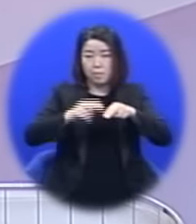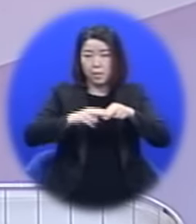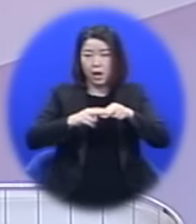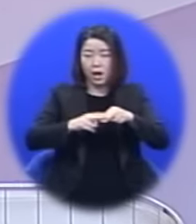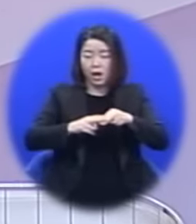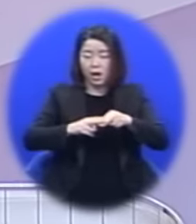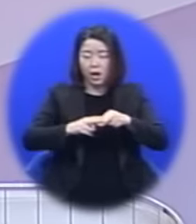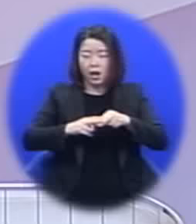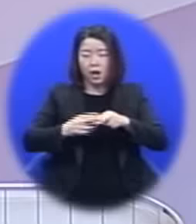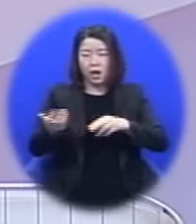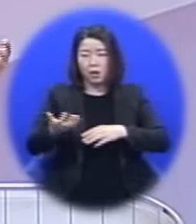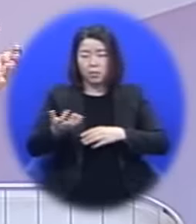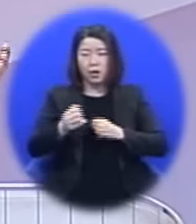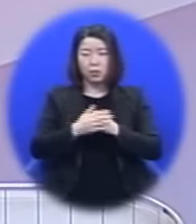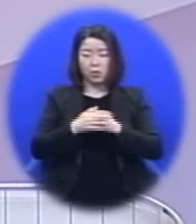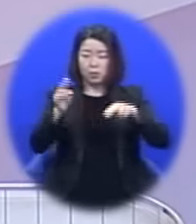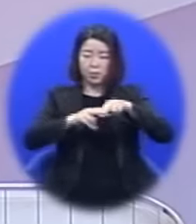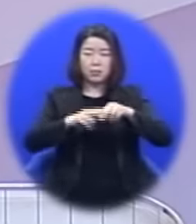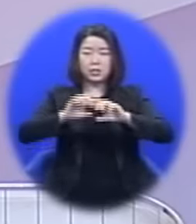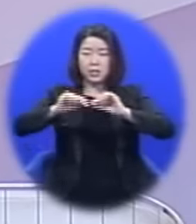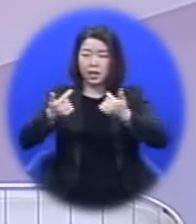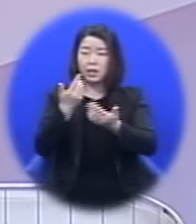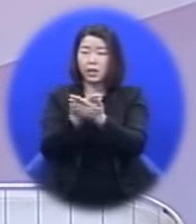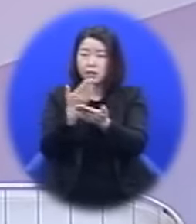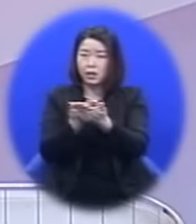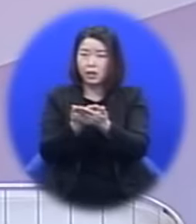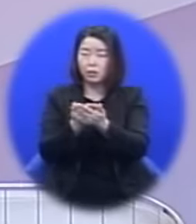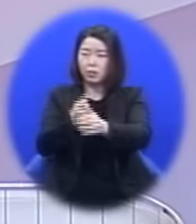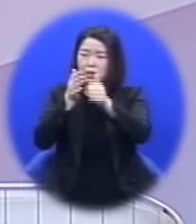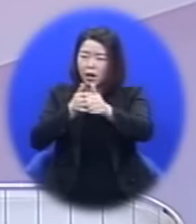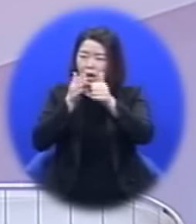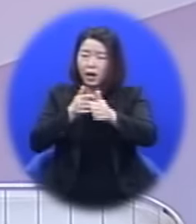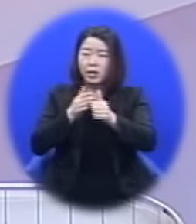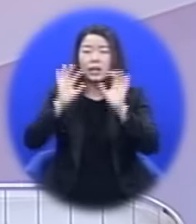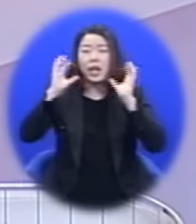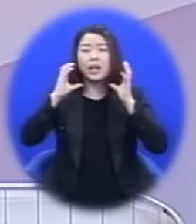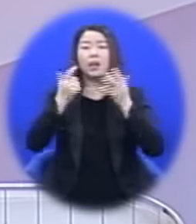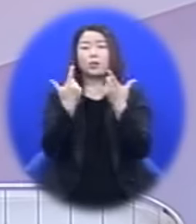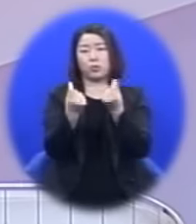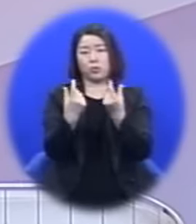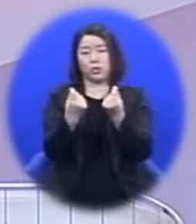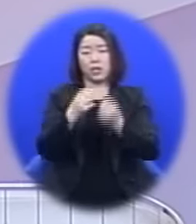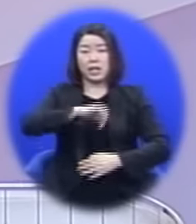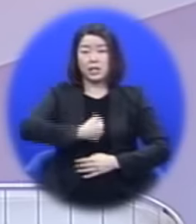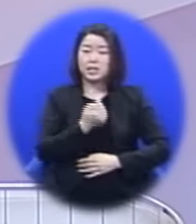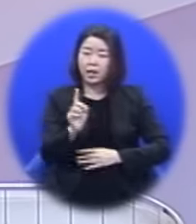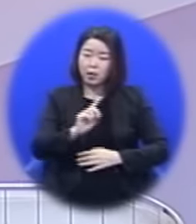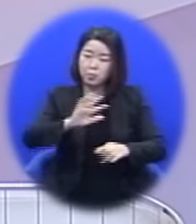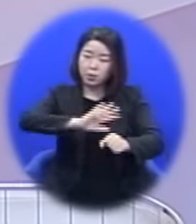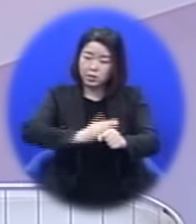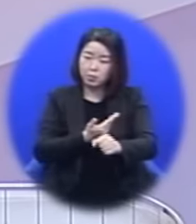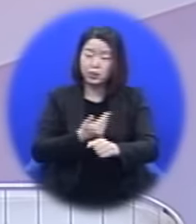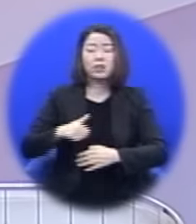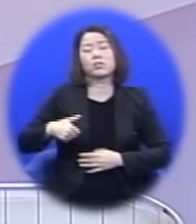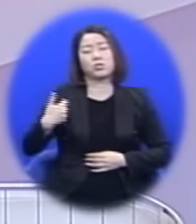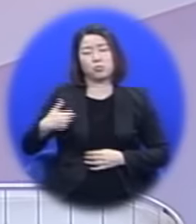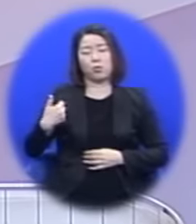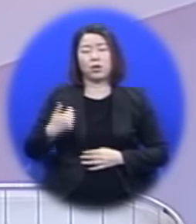쩔쩔매면서 매 맞지 않게 해달라고만 지금 보채는 애들과 똑같아요. 자기가 뭘 잘못했는지를 모르는